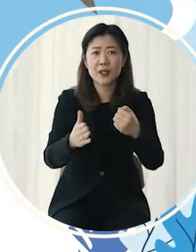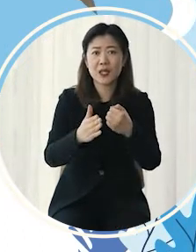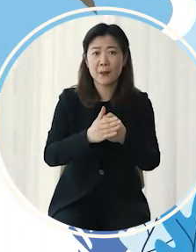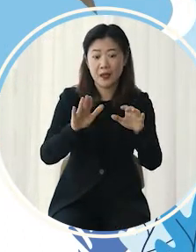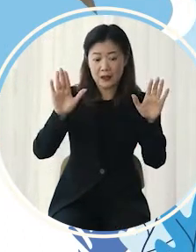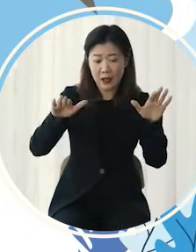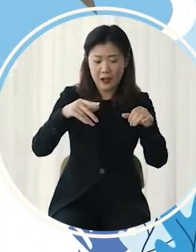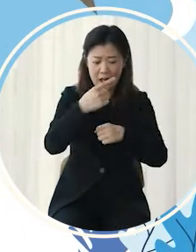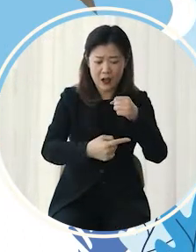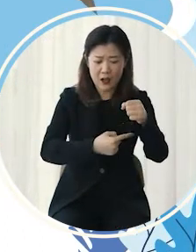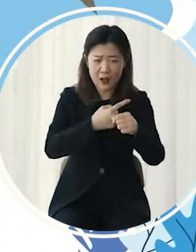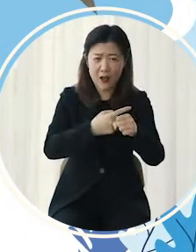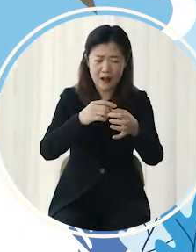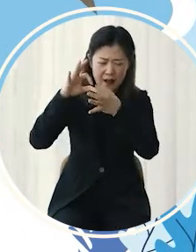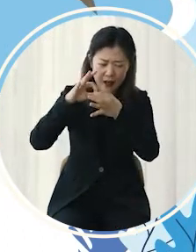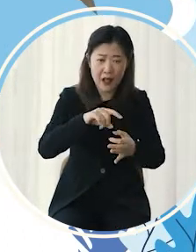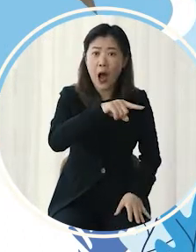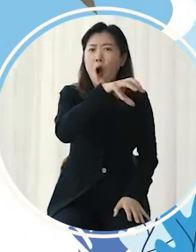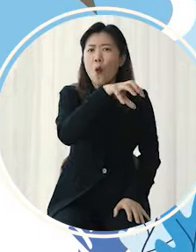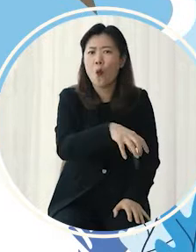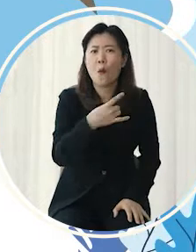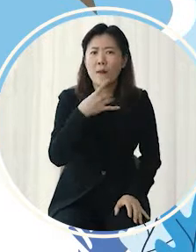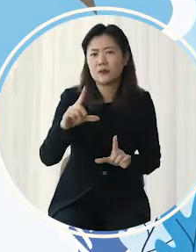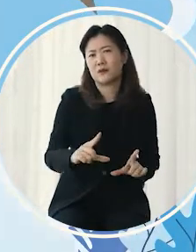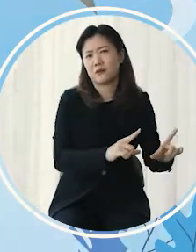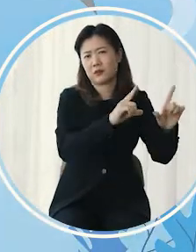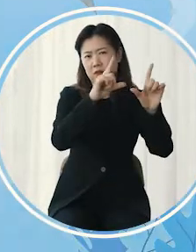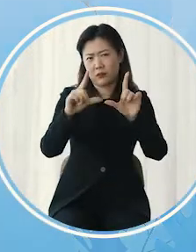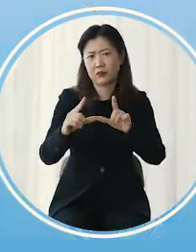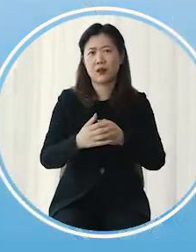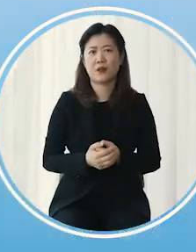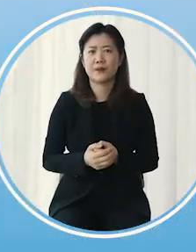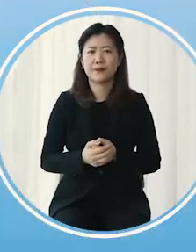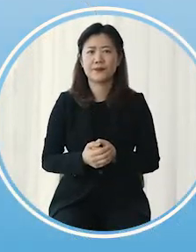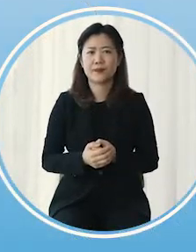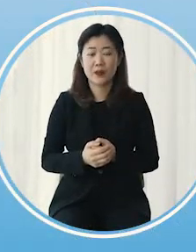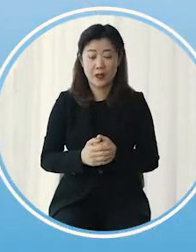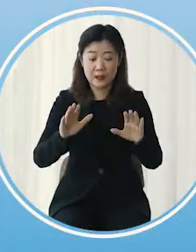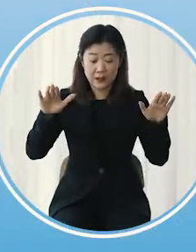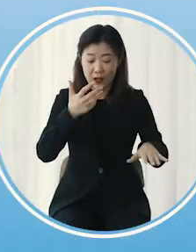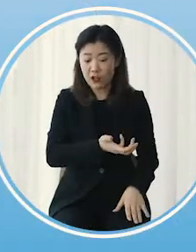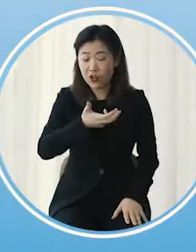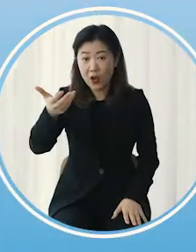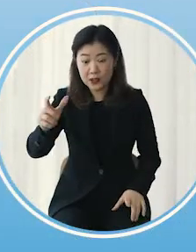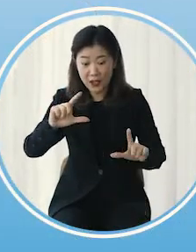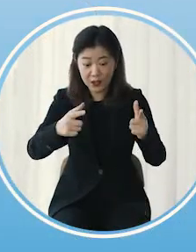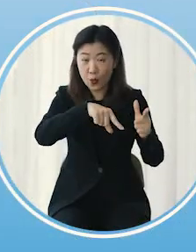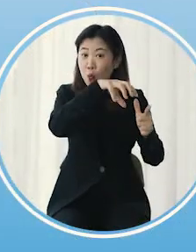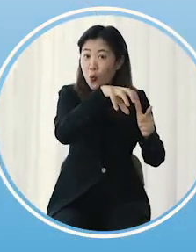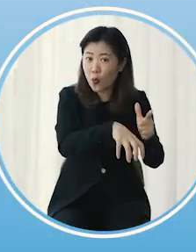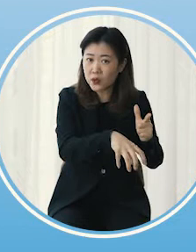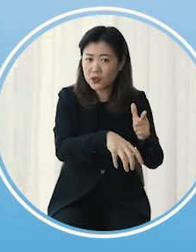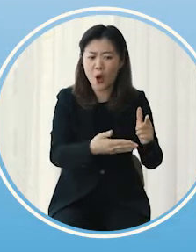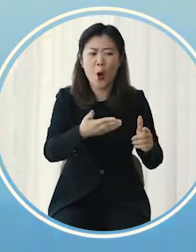철새들이 1년 내내 한 곳에서만 살아가는 텃새화가 나타나고 있습니다. 철새들이 떠나지 않는 곳에서는